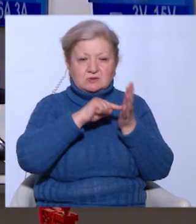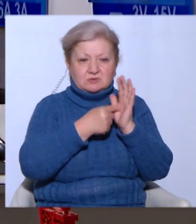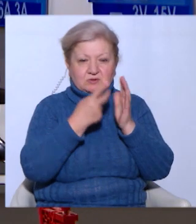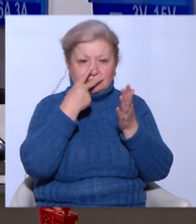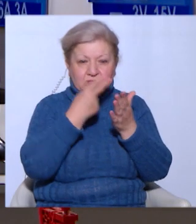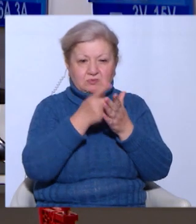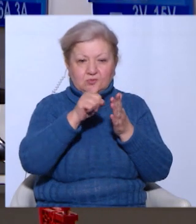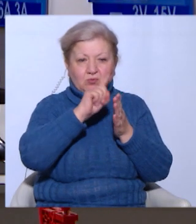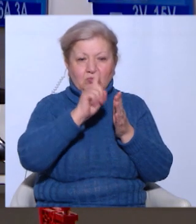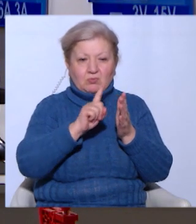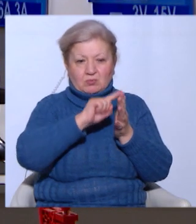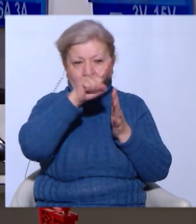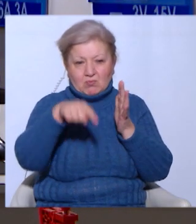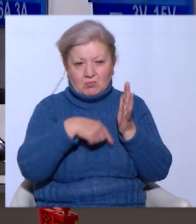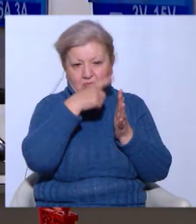რომელიც ბრუნავს